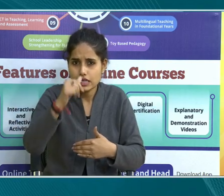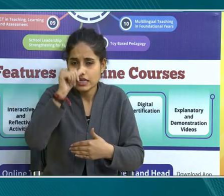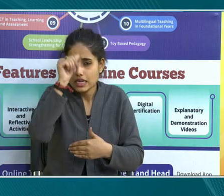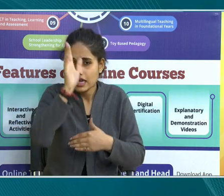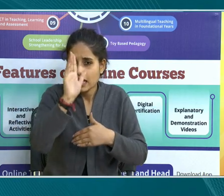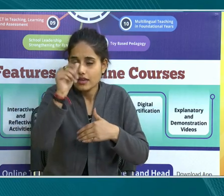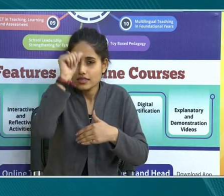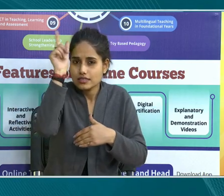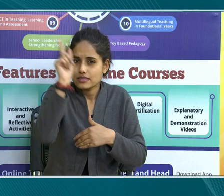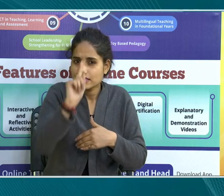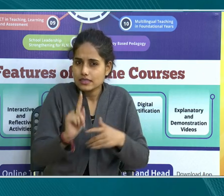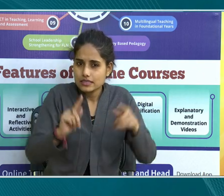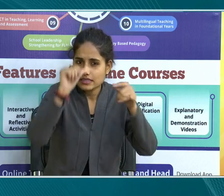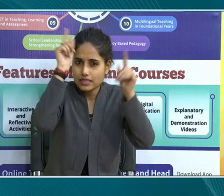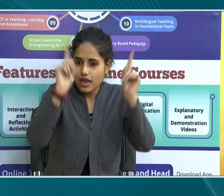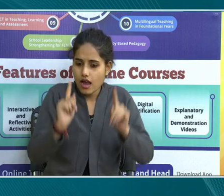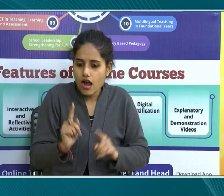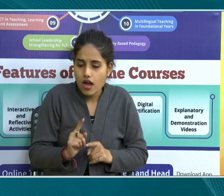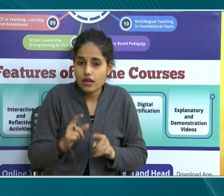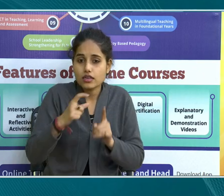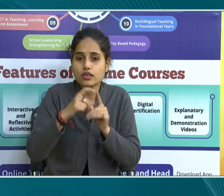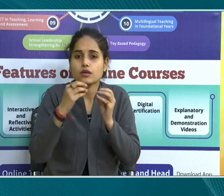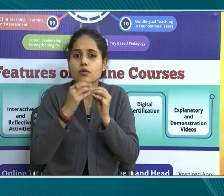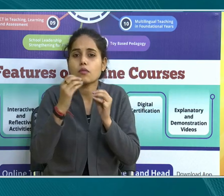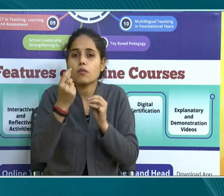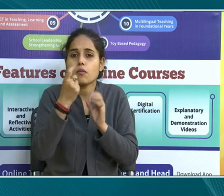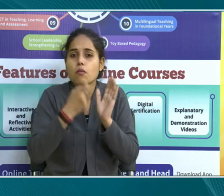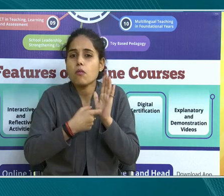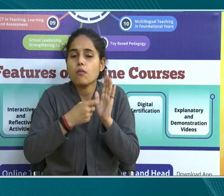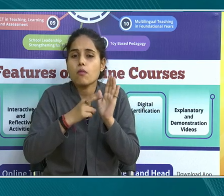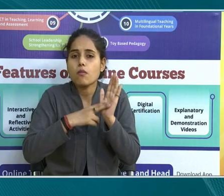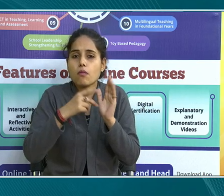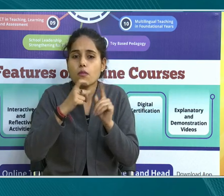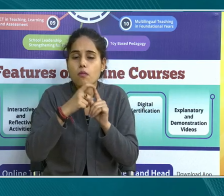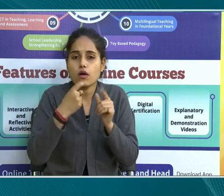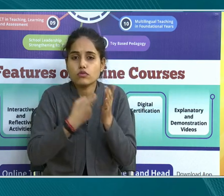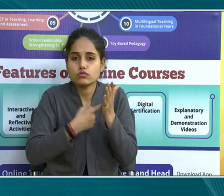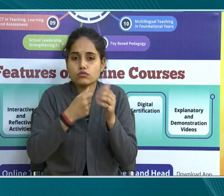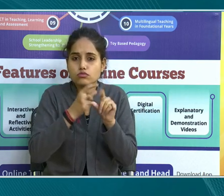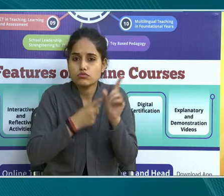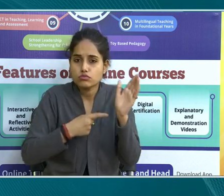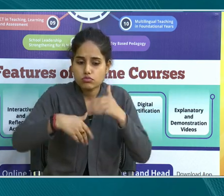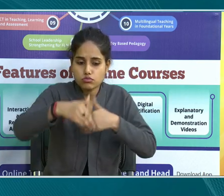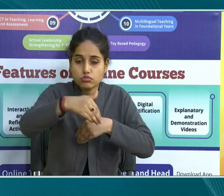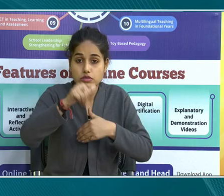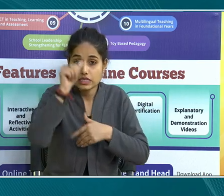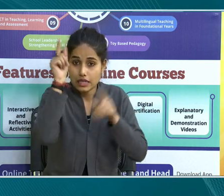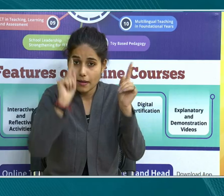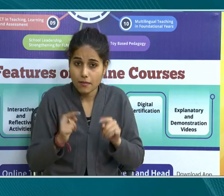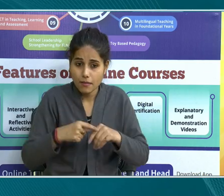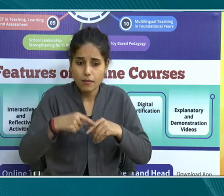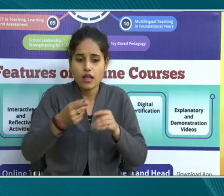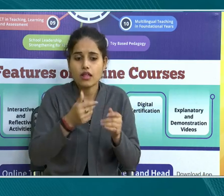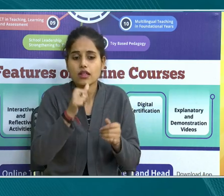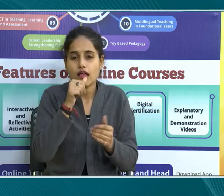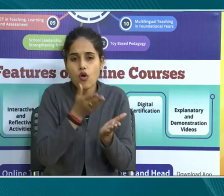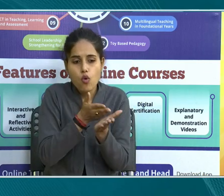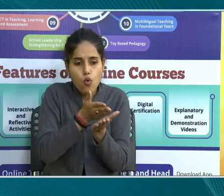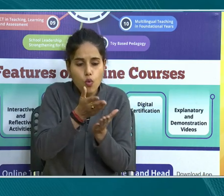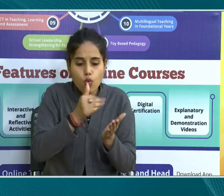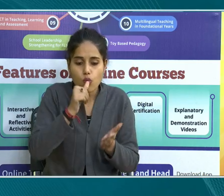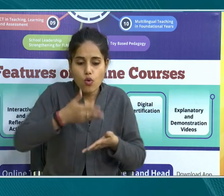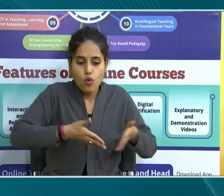से डिस्टिंग्विश हो सके और बच्चे उसको पहचान सके कि ये भारत का नक्षा है और इसमें मैंने अलग-अलग रिवर्स को